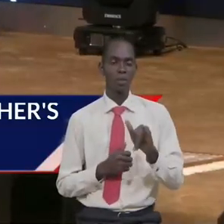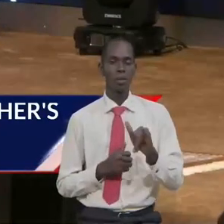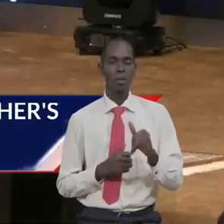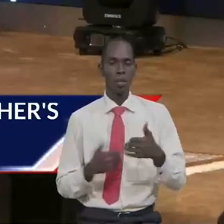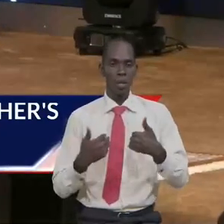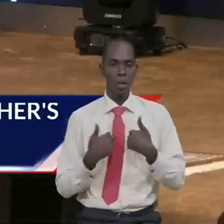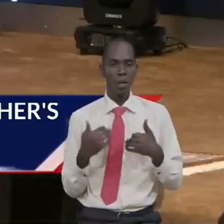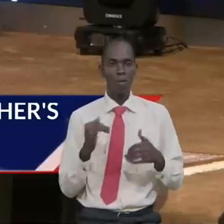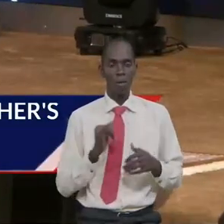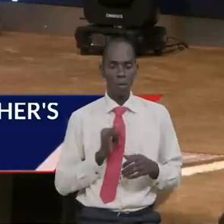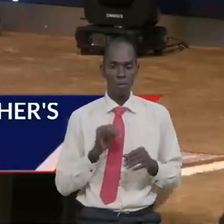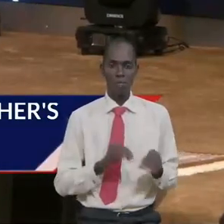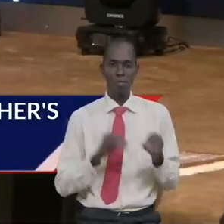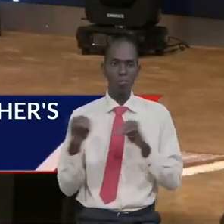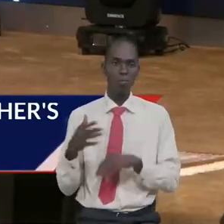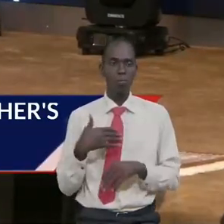2,